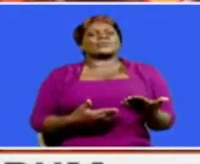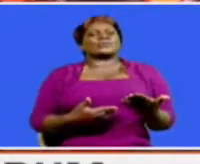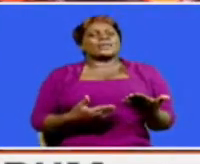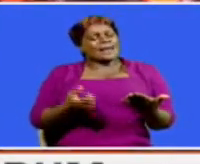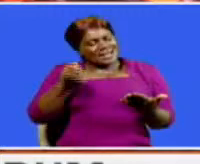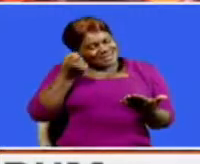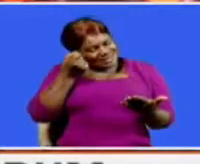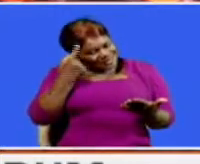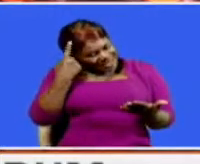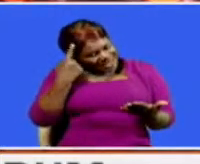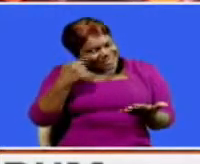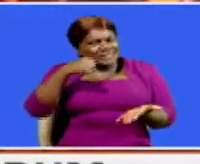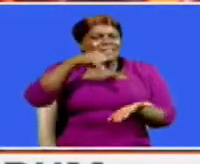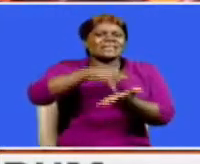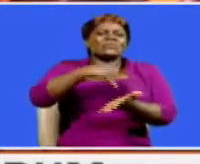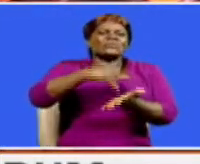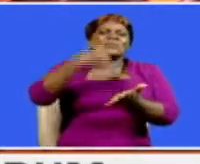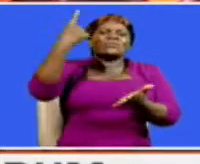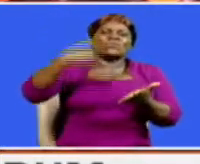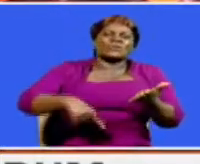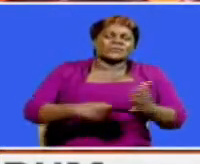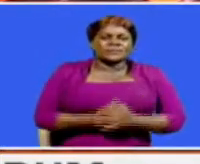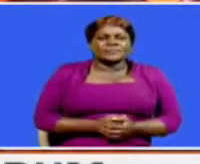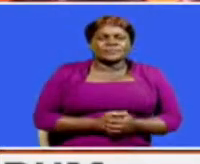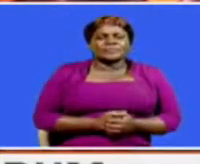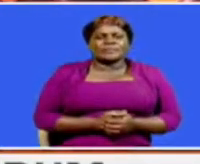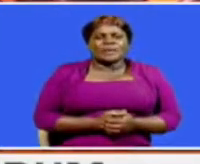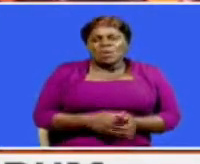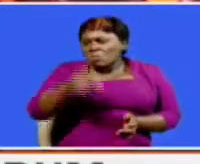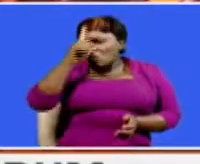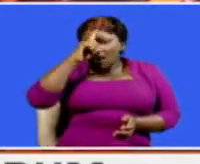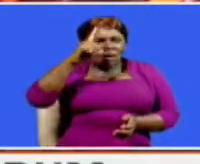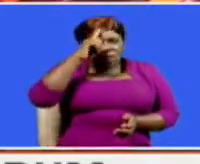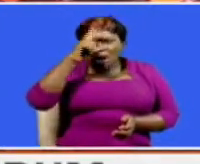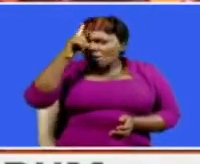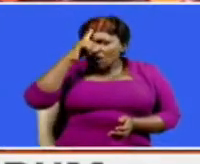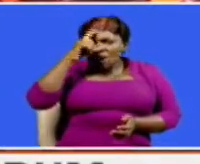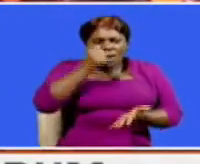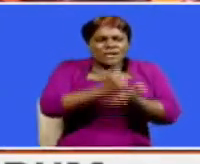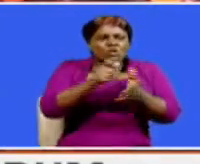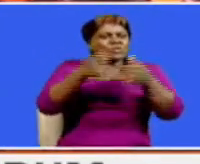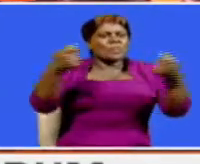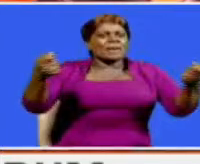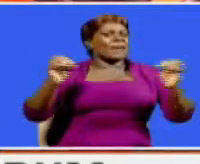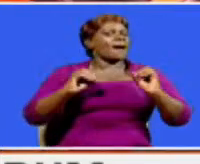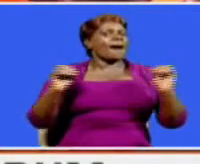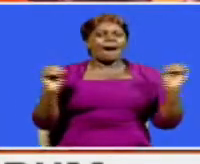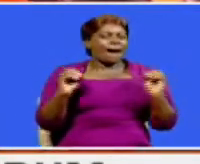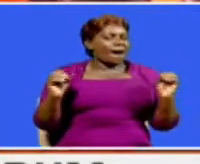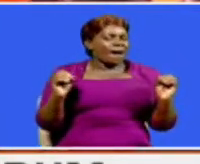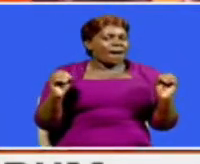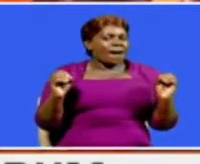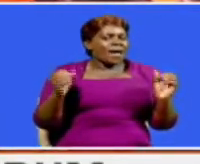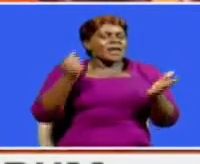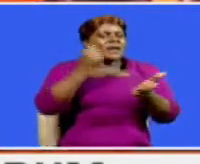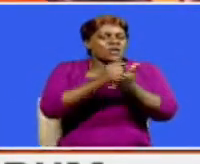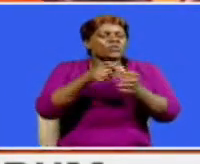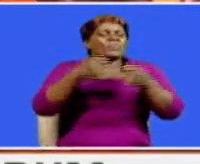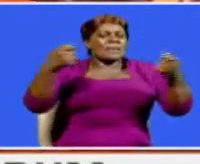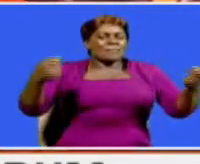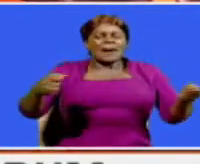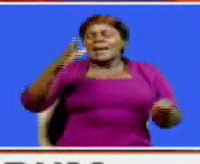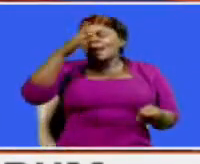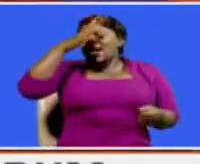ujue ni hiyo report inasema nini. Usisome hii mambo ya magazeti kwa sababu porojo kwa magazeti iko